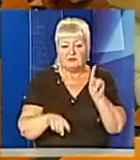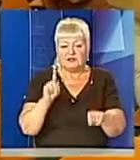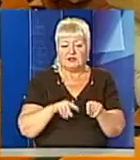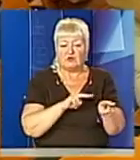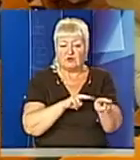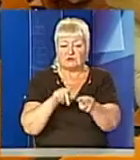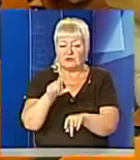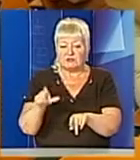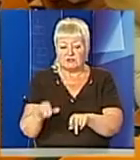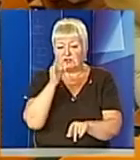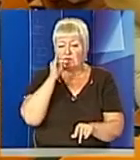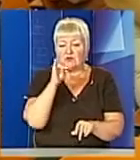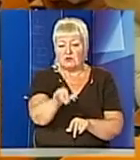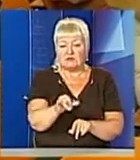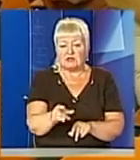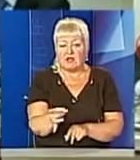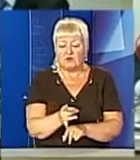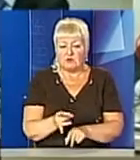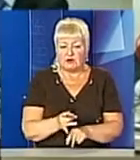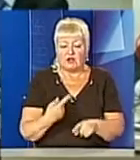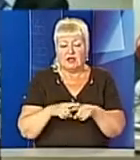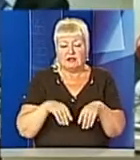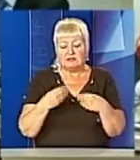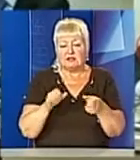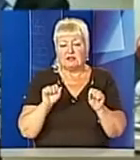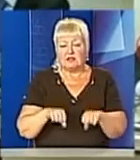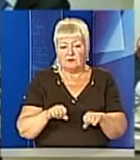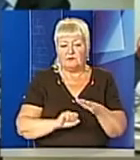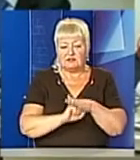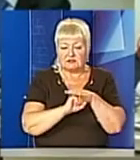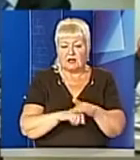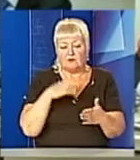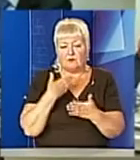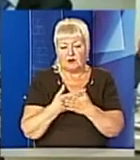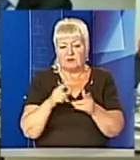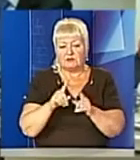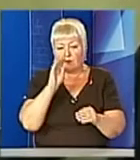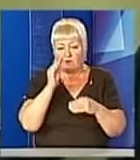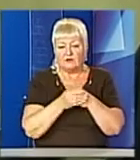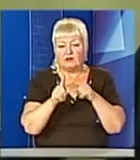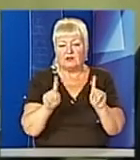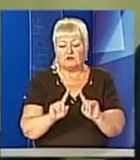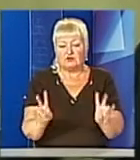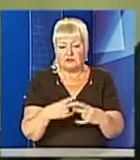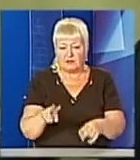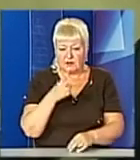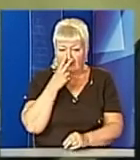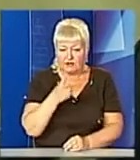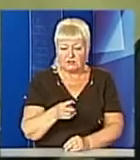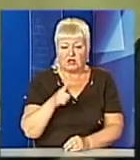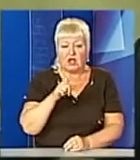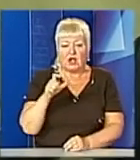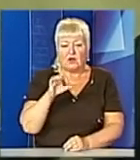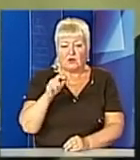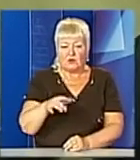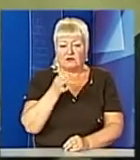не допускають у певні райони. І це дає підстави припускати, що там ховають те, що не треба бачити. Окрім того, Хух